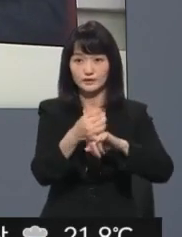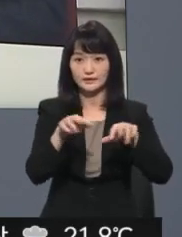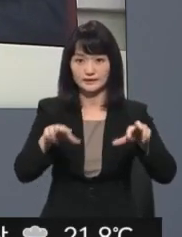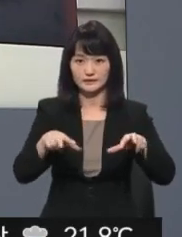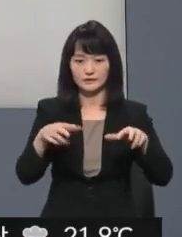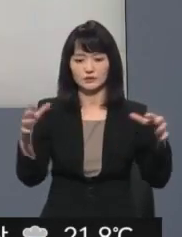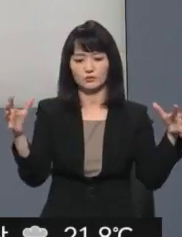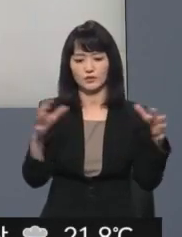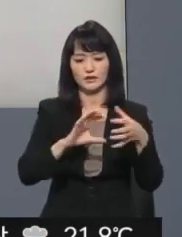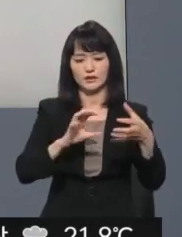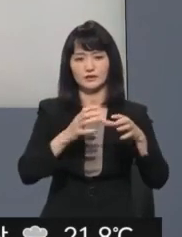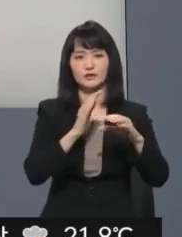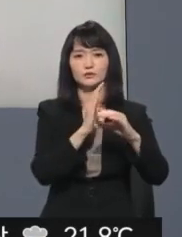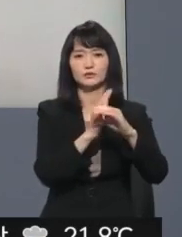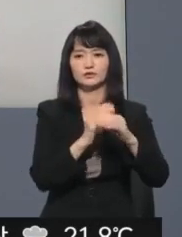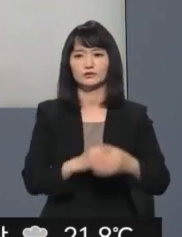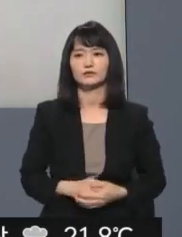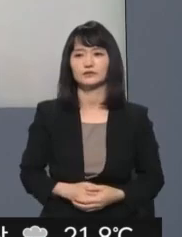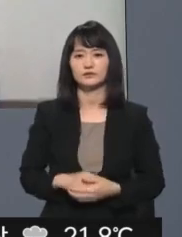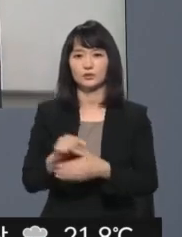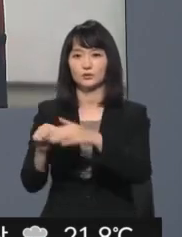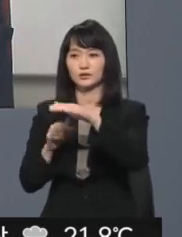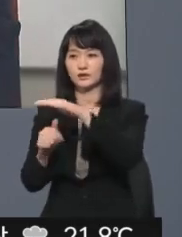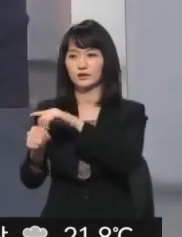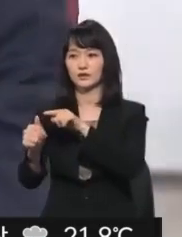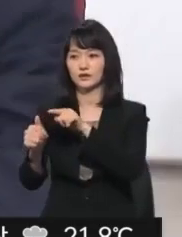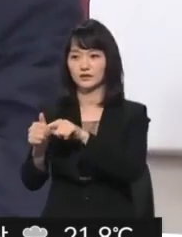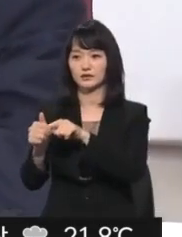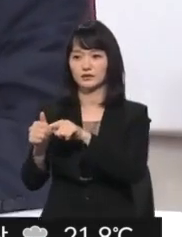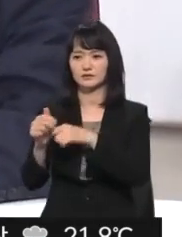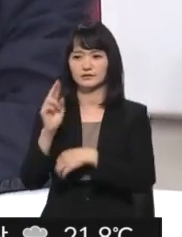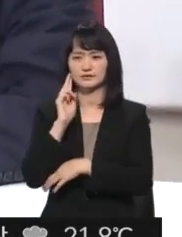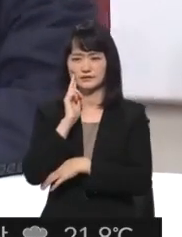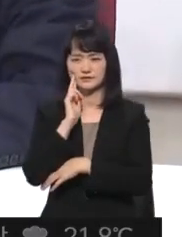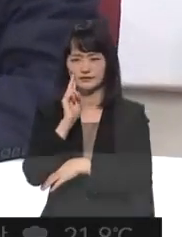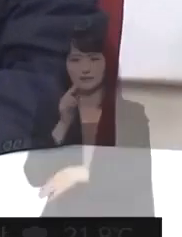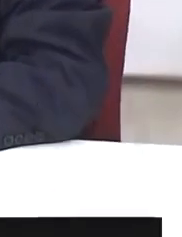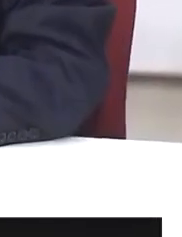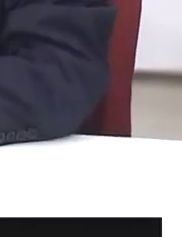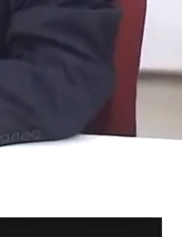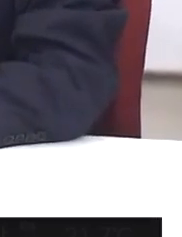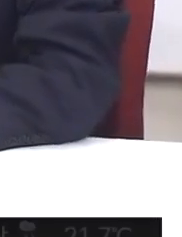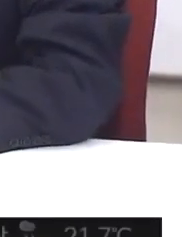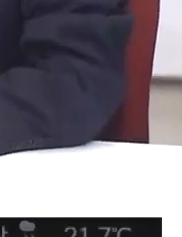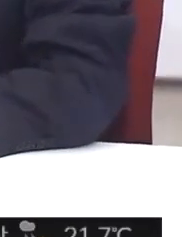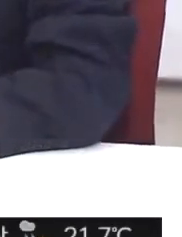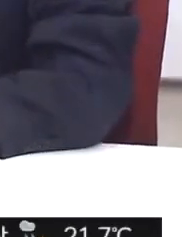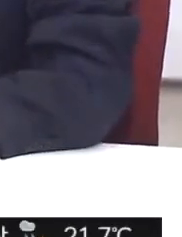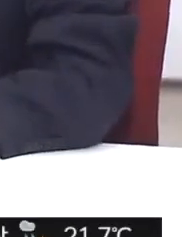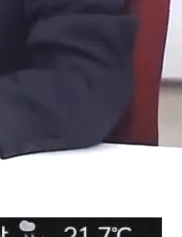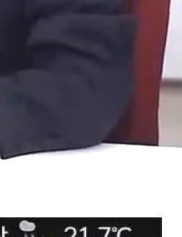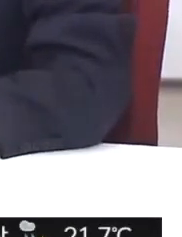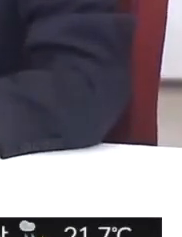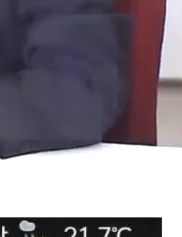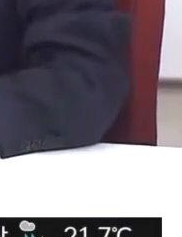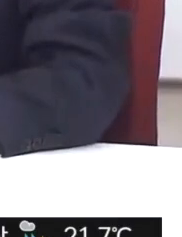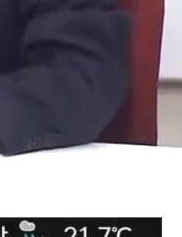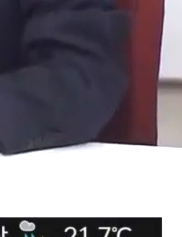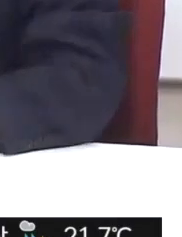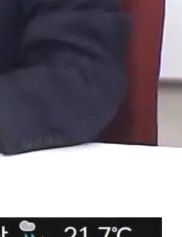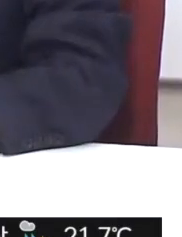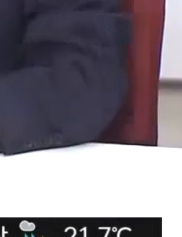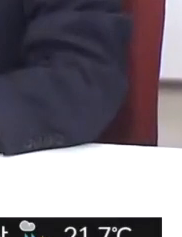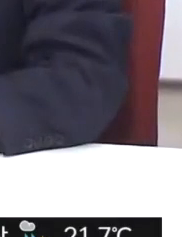있습니다. 우리 원내대표께서 지나치게 과도한 그 욕심을 내지 마시고요. 적절한 선에서